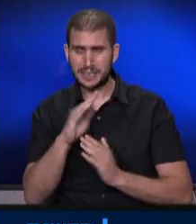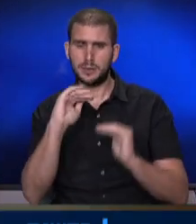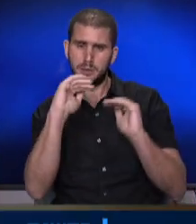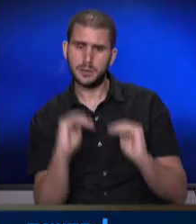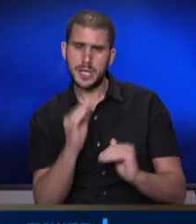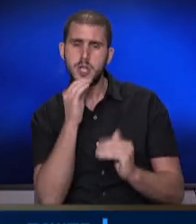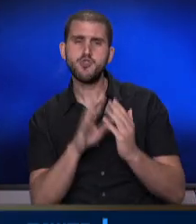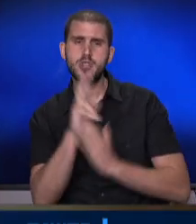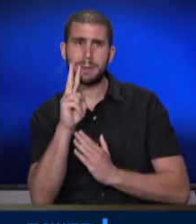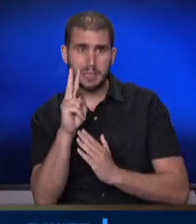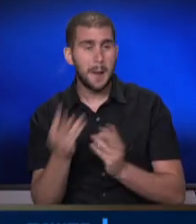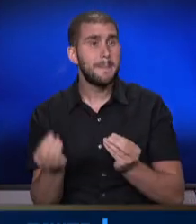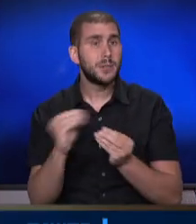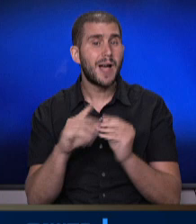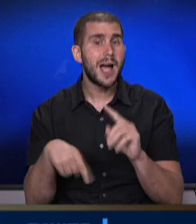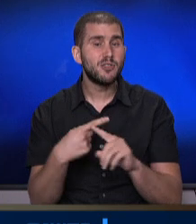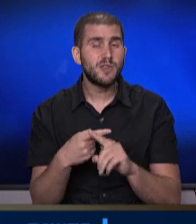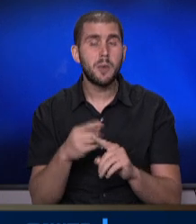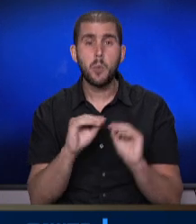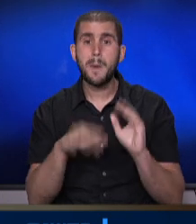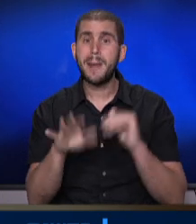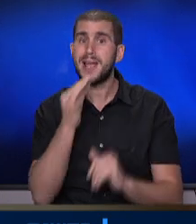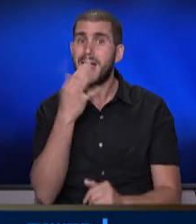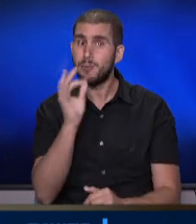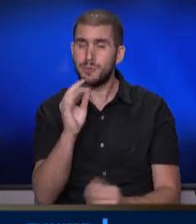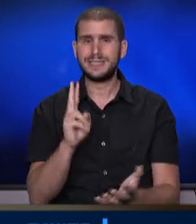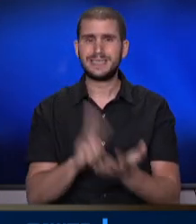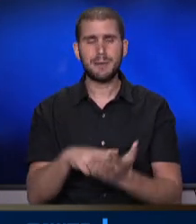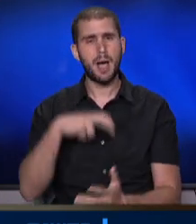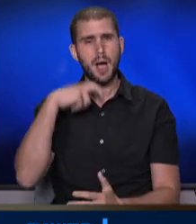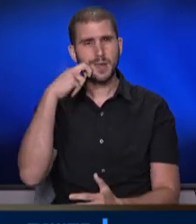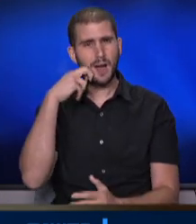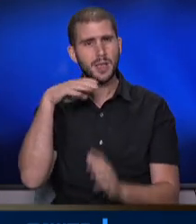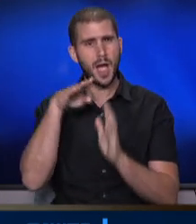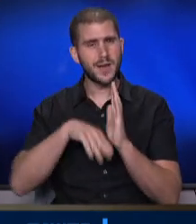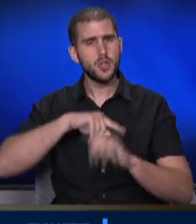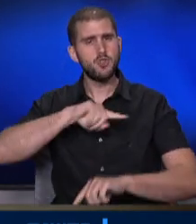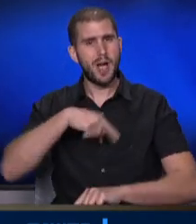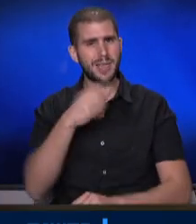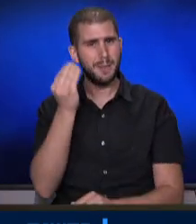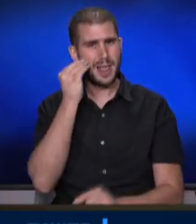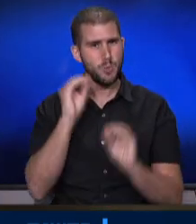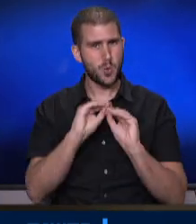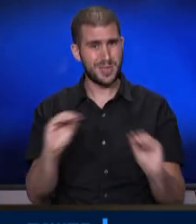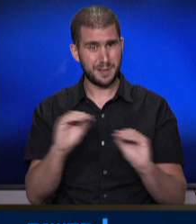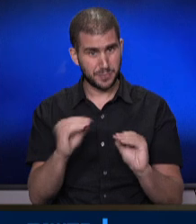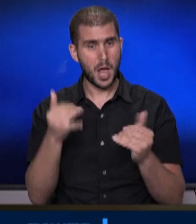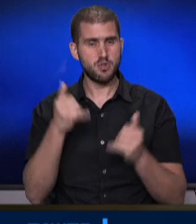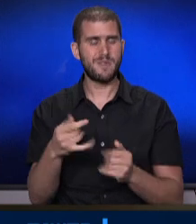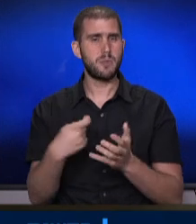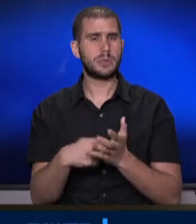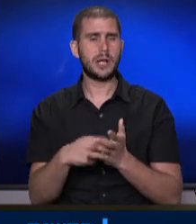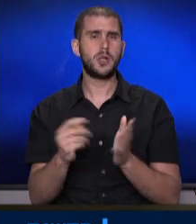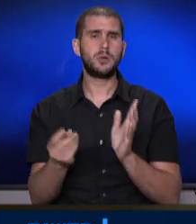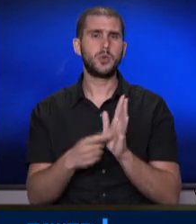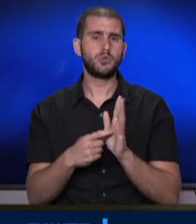12. בנוסף, אם עד כה מורים מעל גיל 50 היו זכאים להטבה של הפחתת שעתיים של לימוד פרונטלי, כעת באוצר דורשים